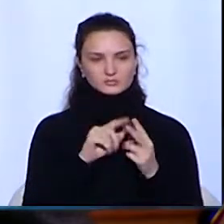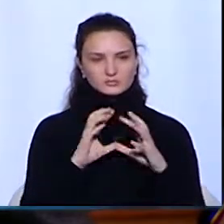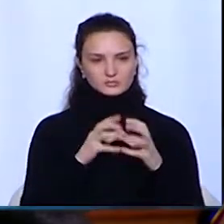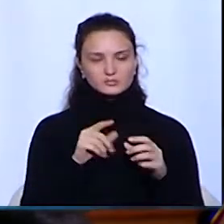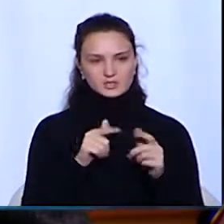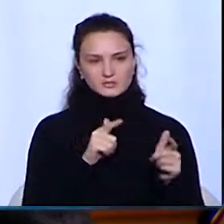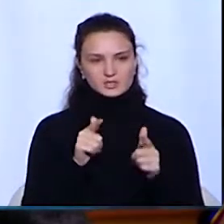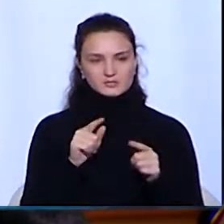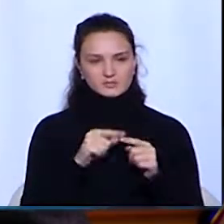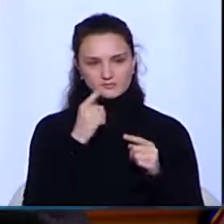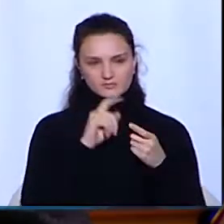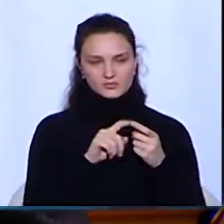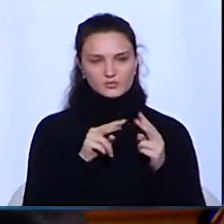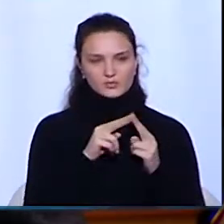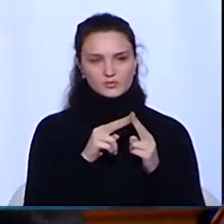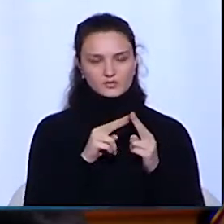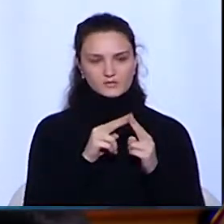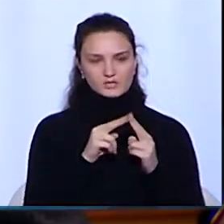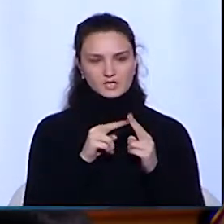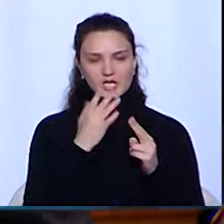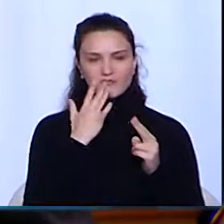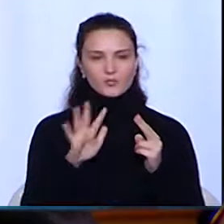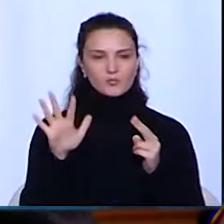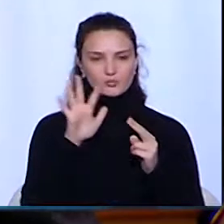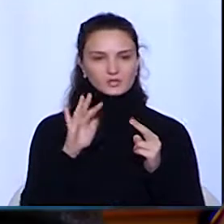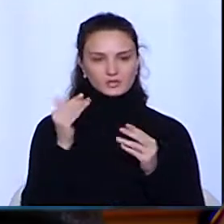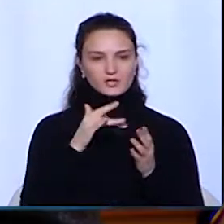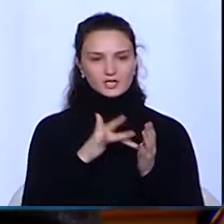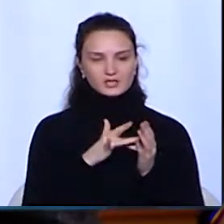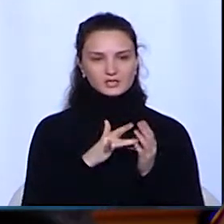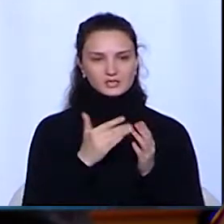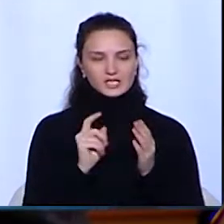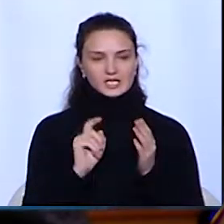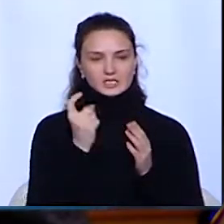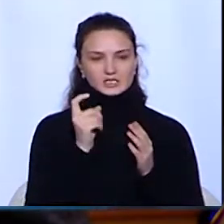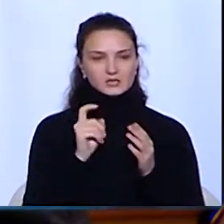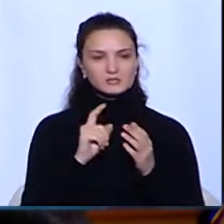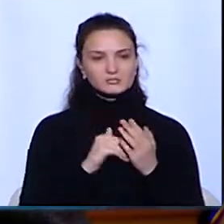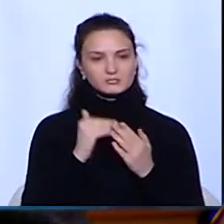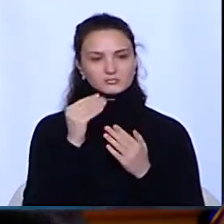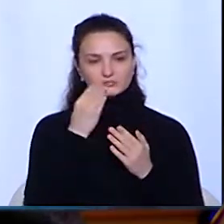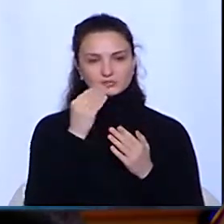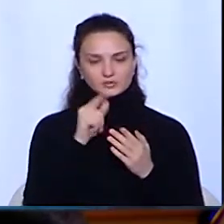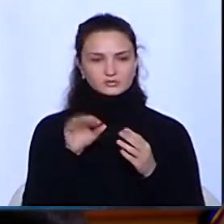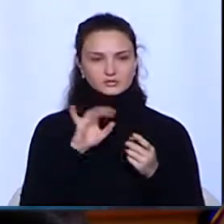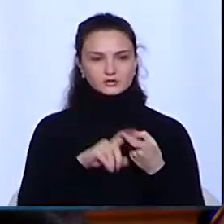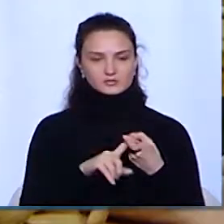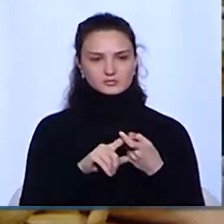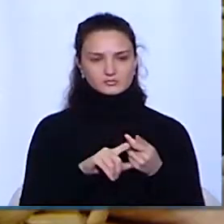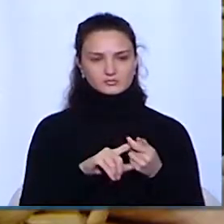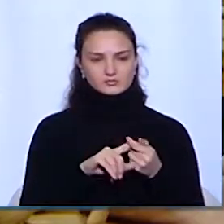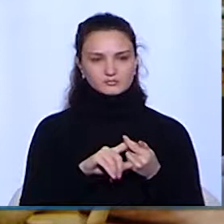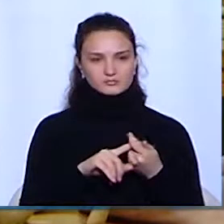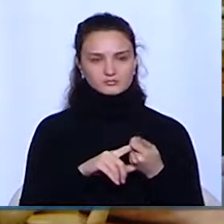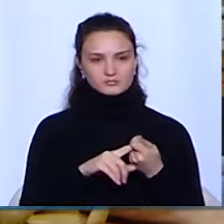მსოფლიოში, რომელიც ამზადებს ამ გრიპის, ორივე დასავლეთ ევროპული ქვეყანა. შესაბამისად ხარისხთან დაკავშირებით ნებისმიერი პრეტენზია.